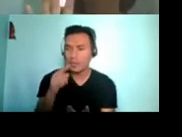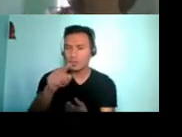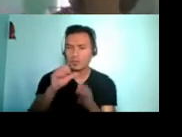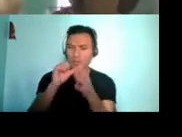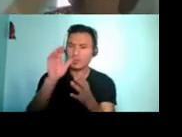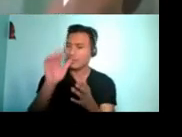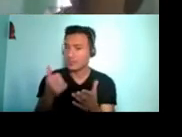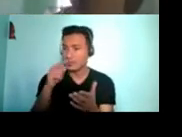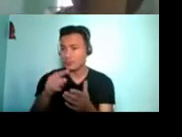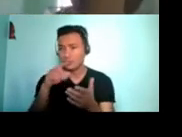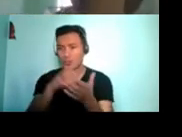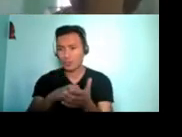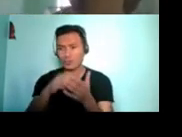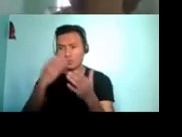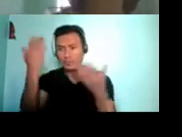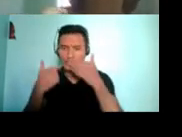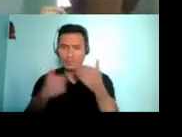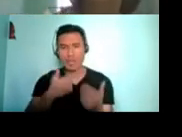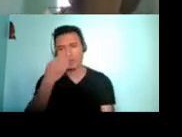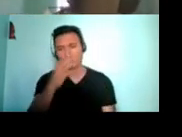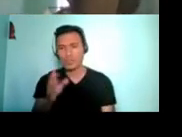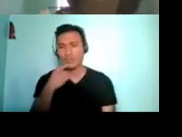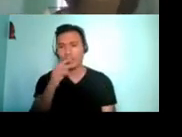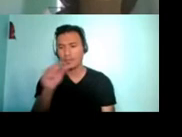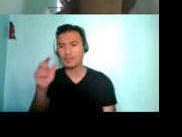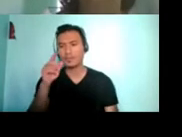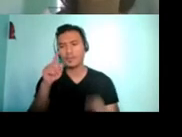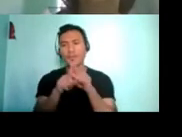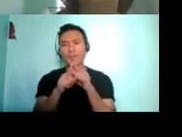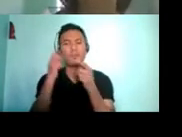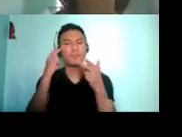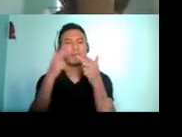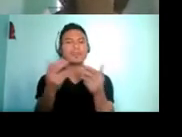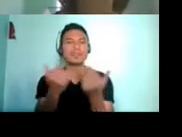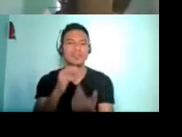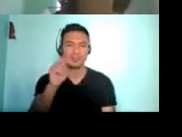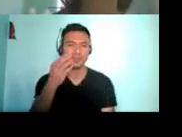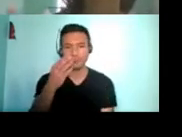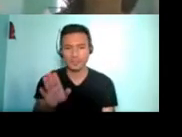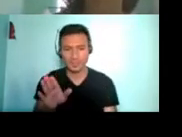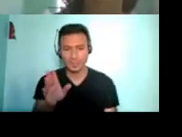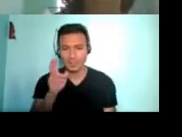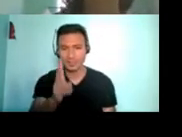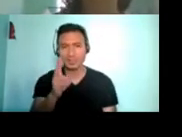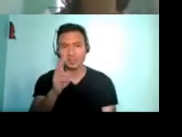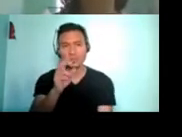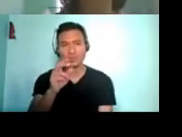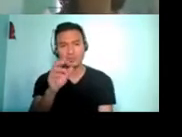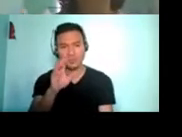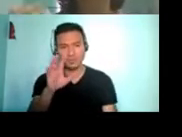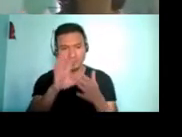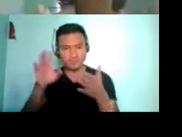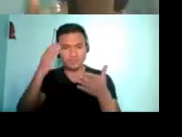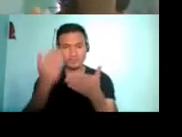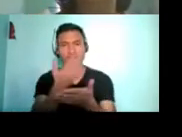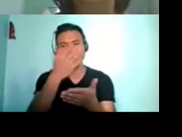आउँछ, यो लेभलको हिंसा मलाई हुन्छ भन्ने कुरा, त्यो पहिचान त तपाईँहरूले गर्नै पर्ने हुन्छ। र त्यसलाई, त्यसबाट बस्नको